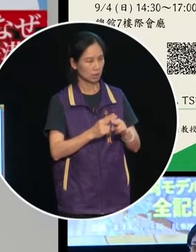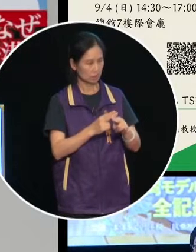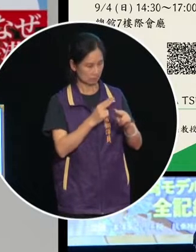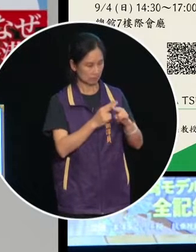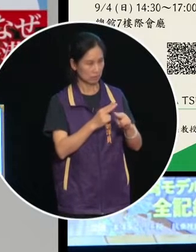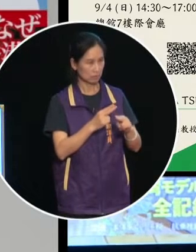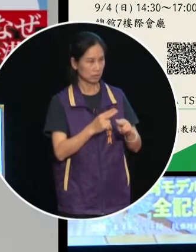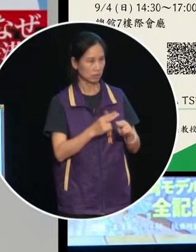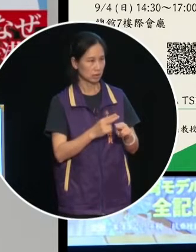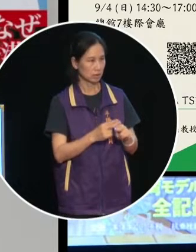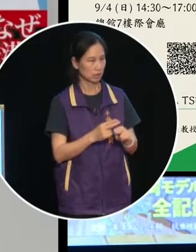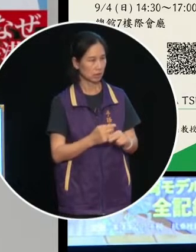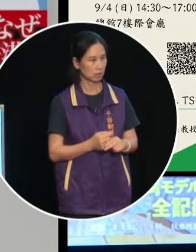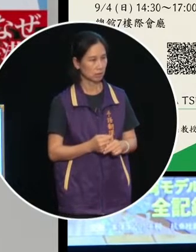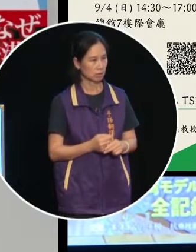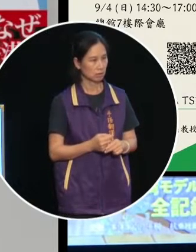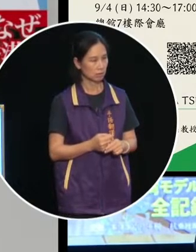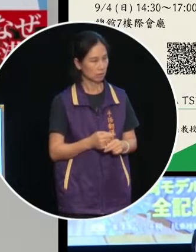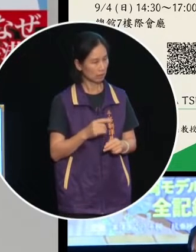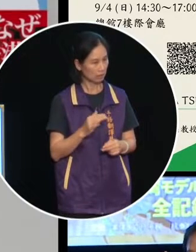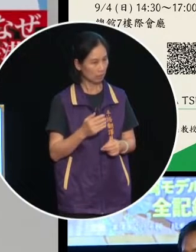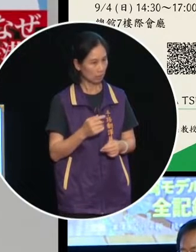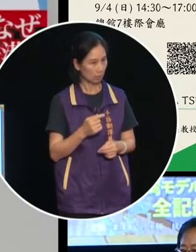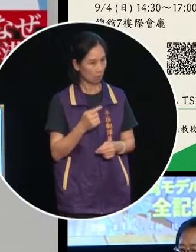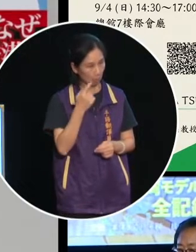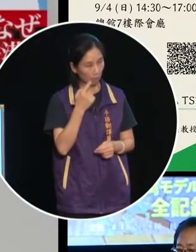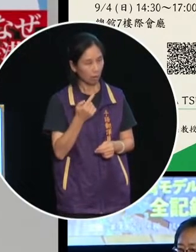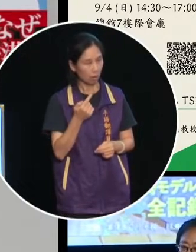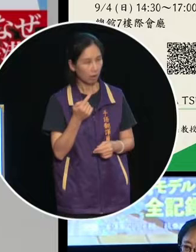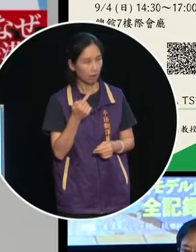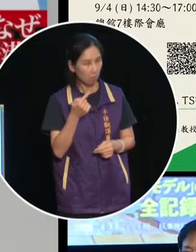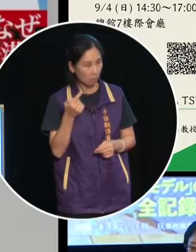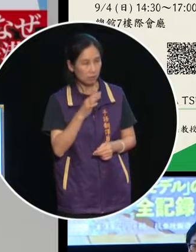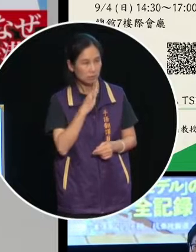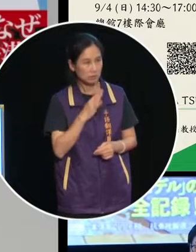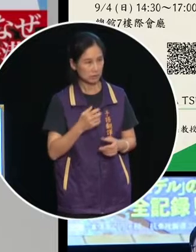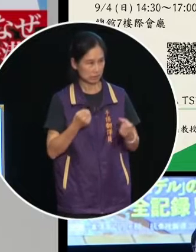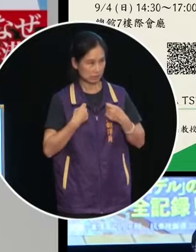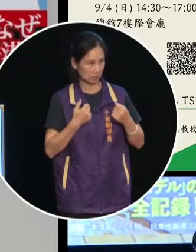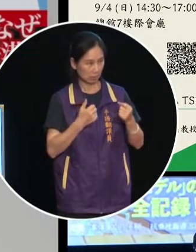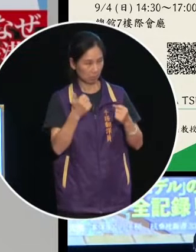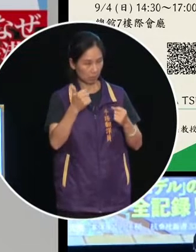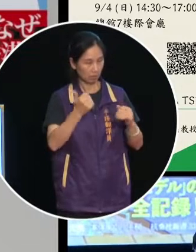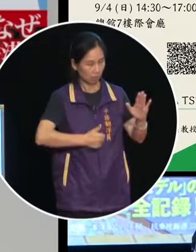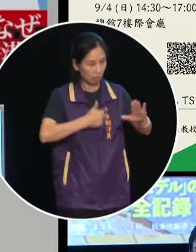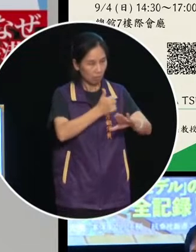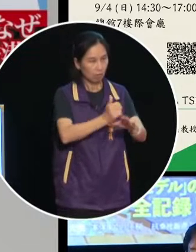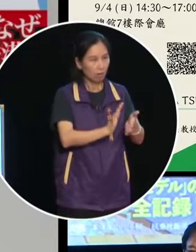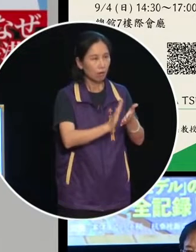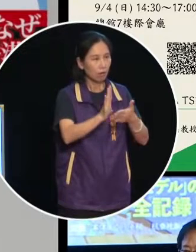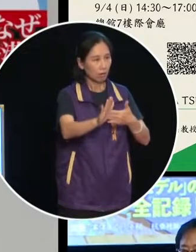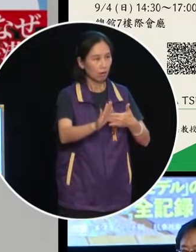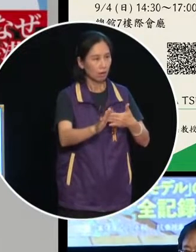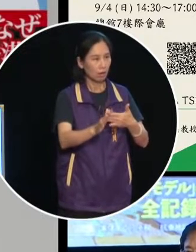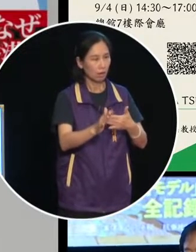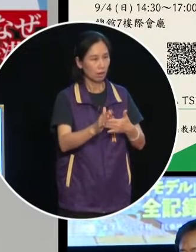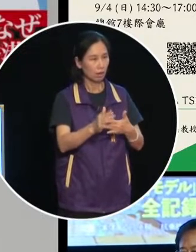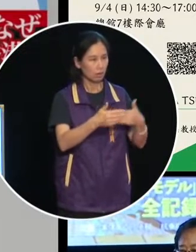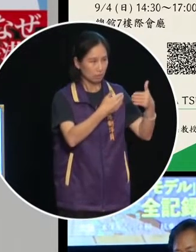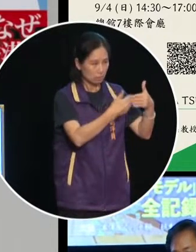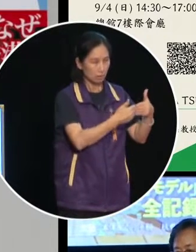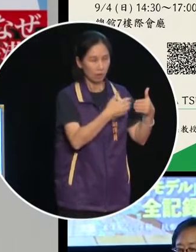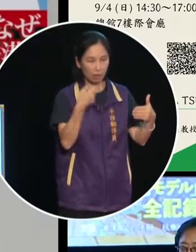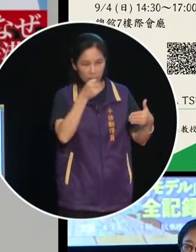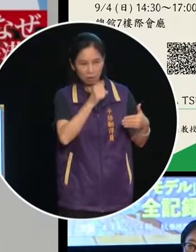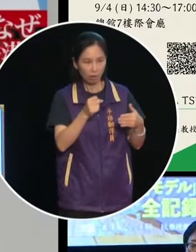信仰。不过很明显，2002年就是习近平上台之后，两岸关系一